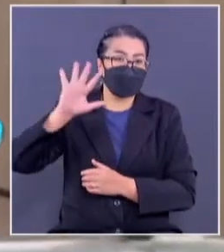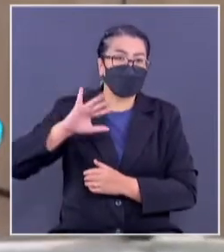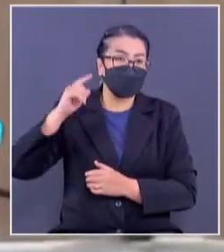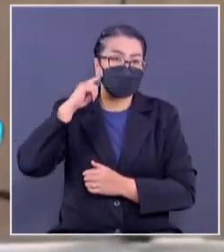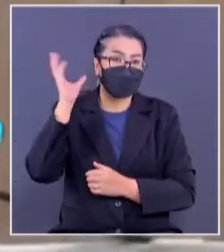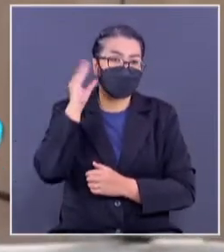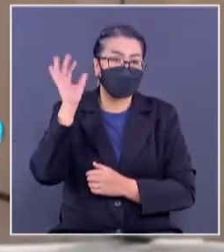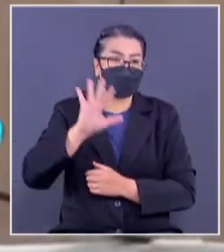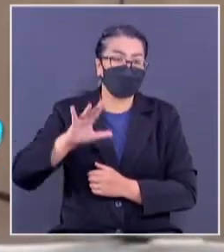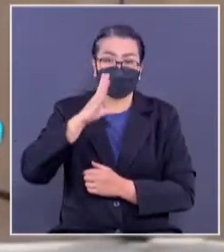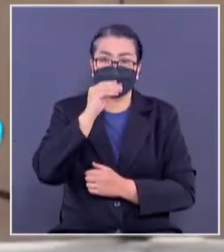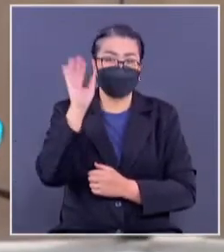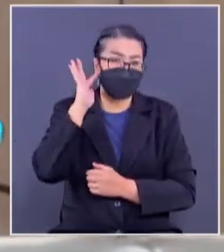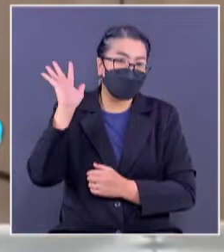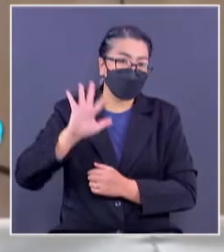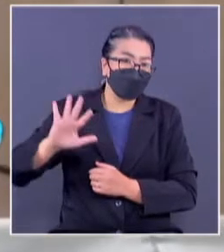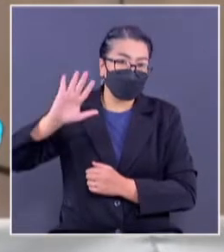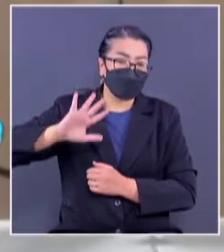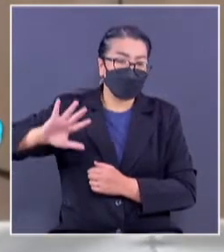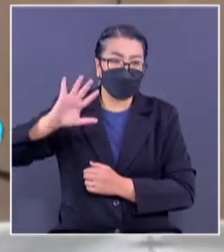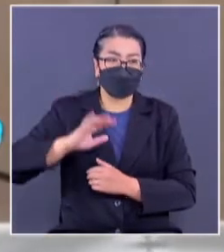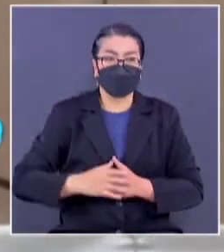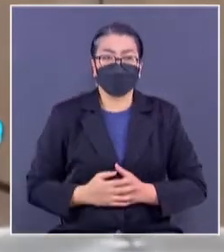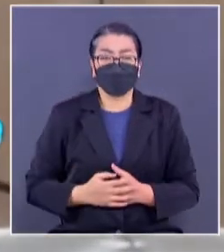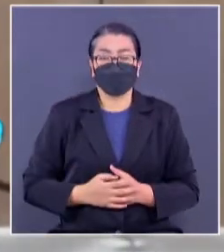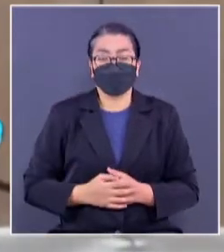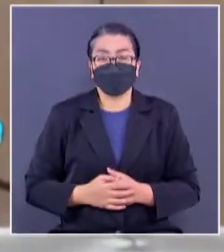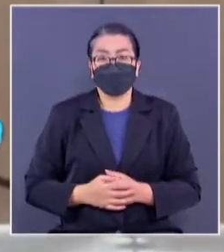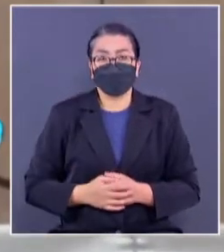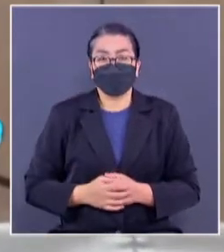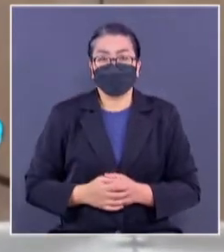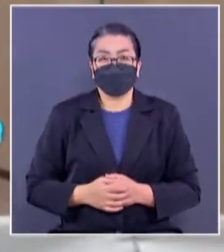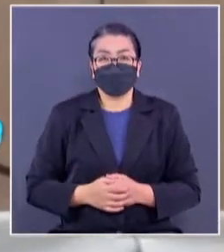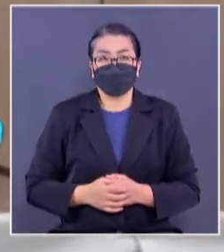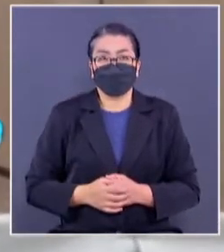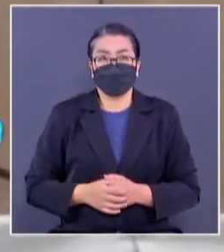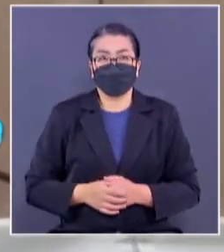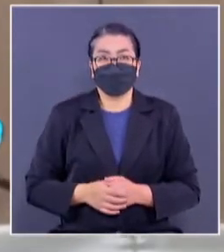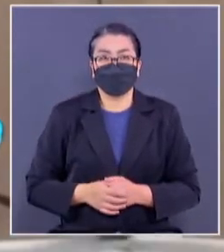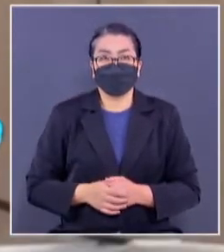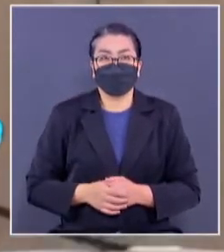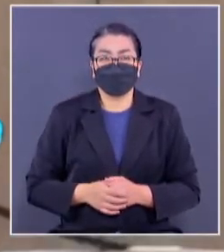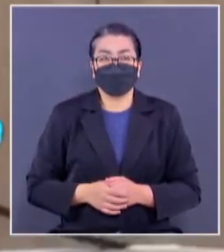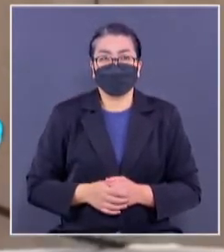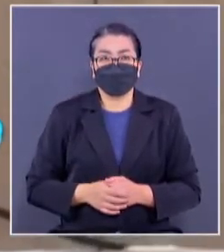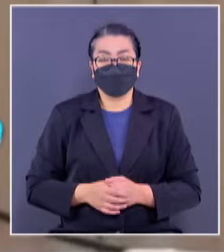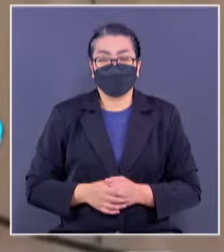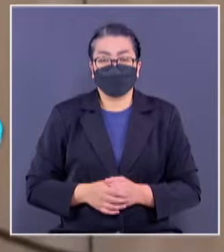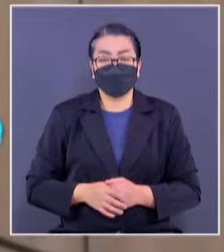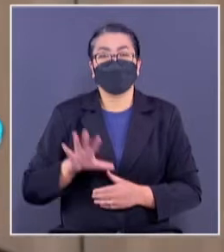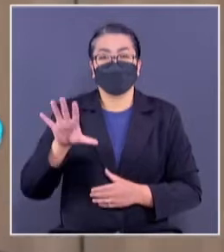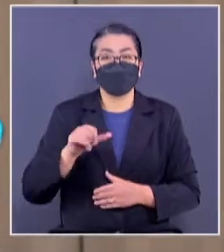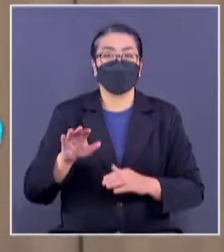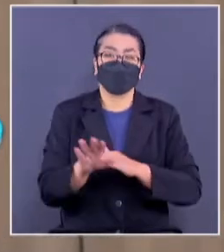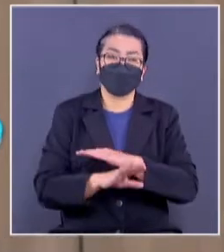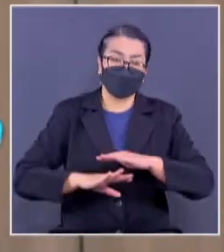ไปหลายๆสิ่งหลายอย่างมันก็ต้องมาเร่งเวลานะครับเรากำลังเอาช่วงนี้มาประกอบกับคำให้